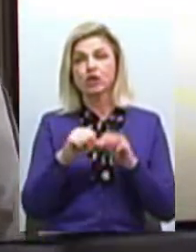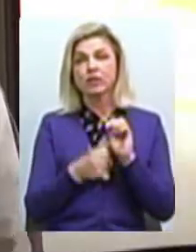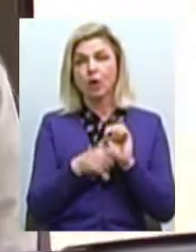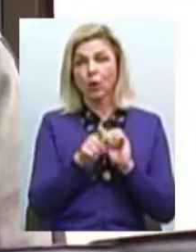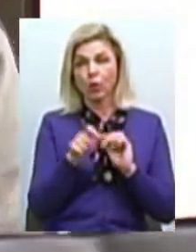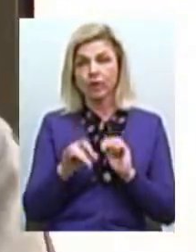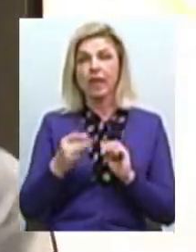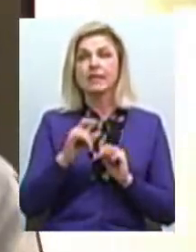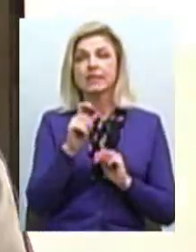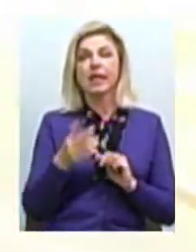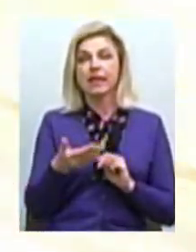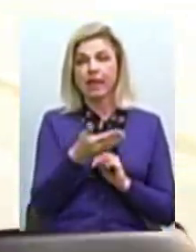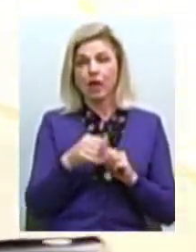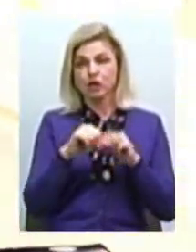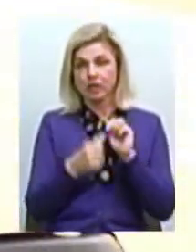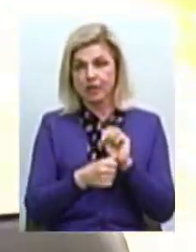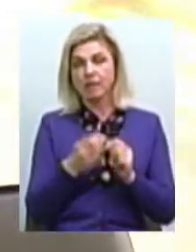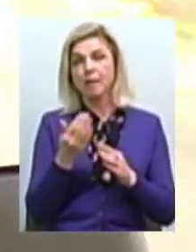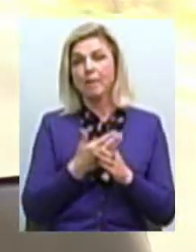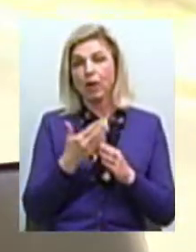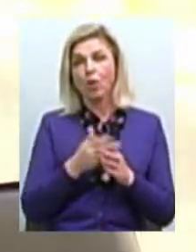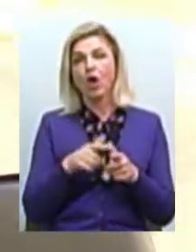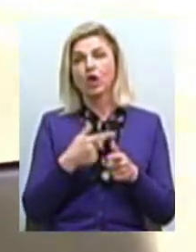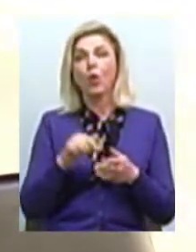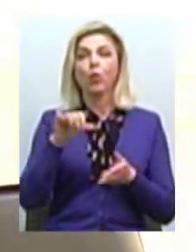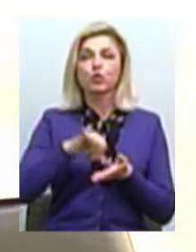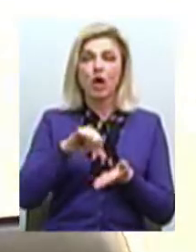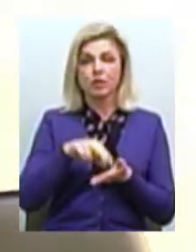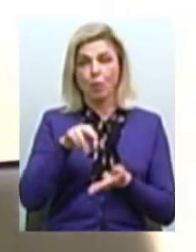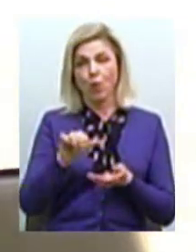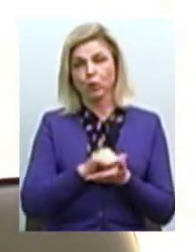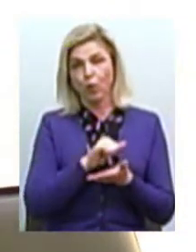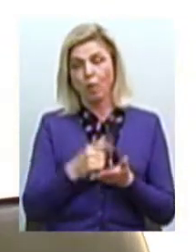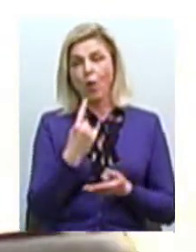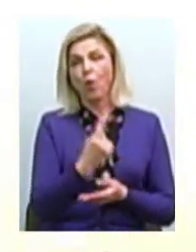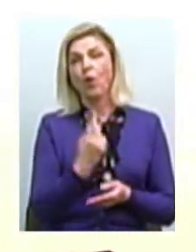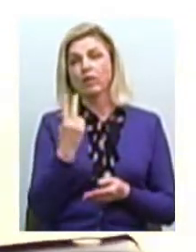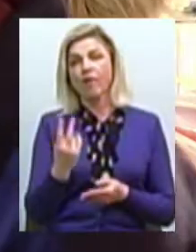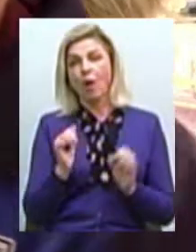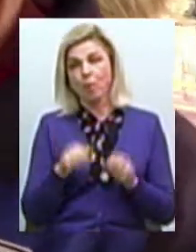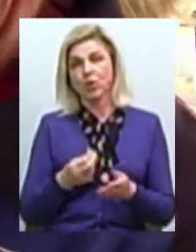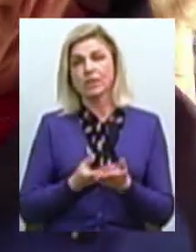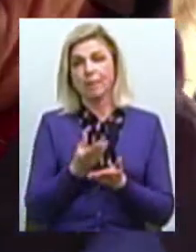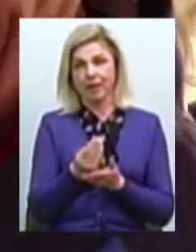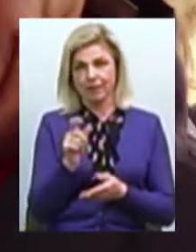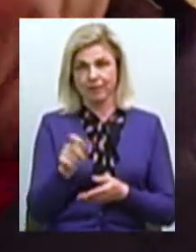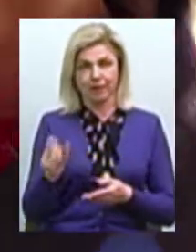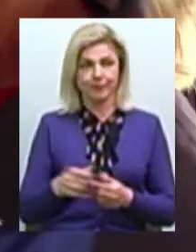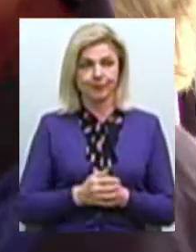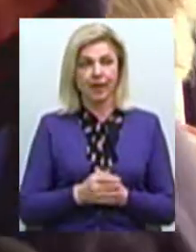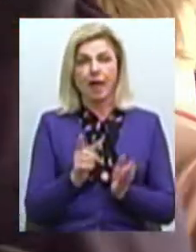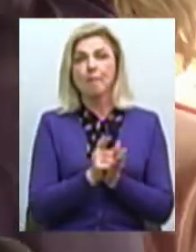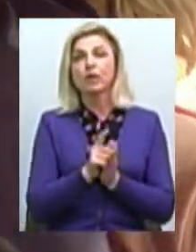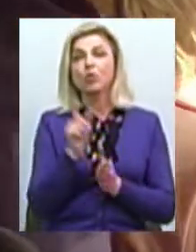Із них всі 16 – пенсіонери, пільговики, учасники по документах. Один-два може зайти платника. Пенсіонер Леонід